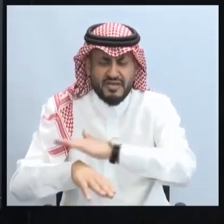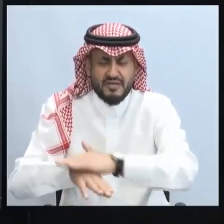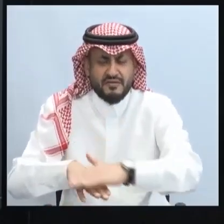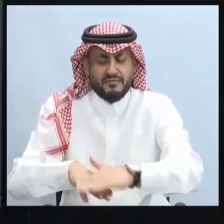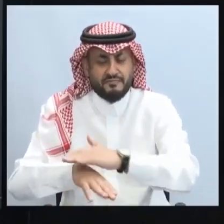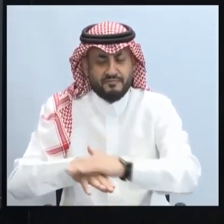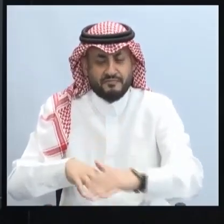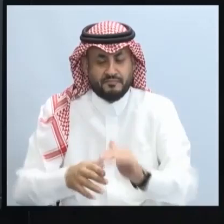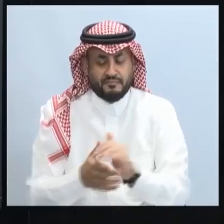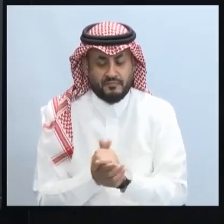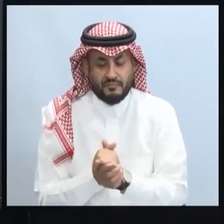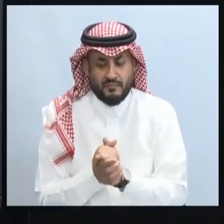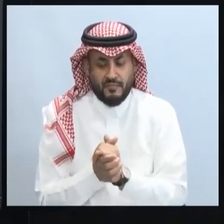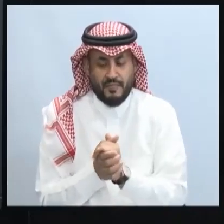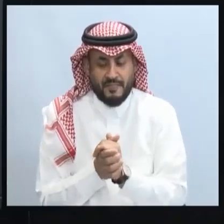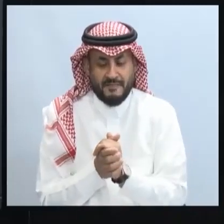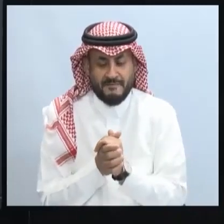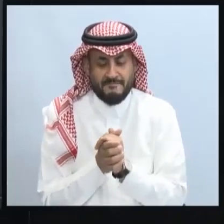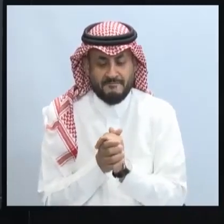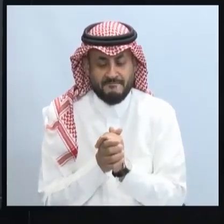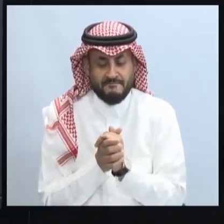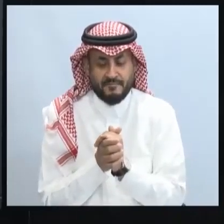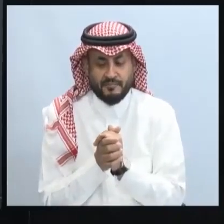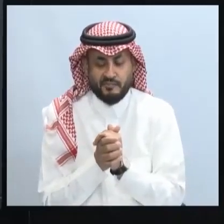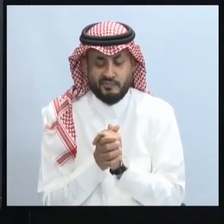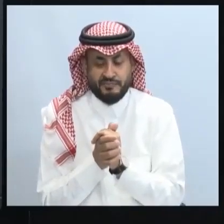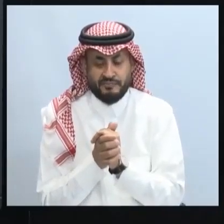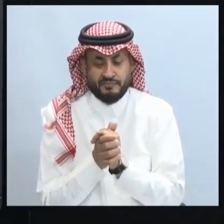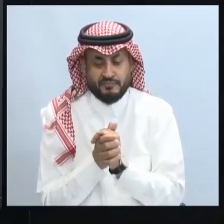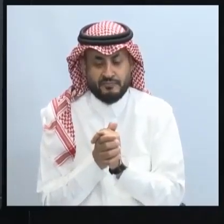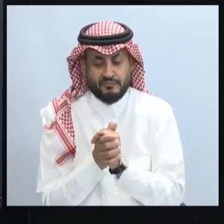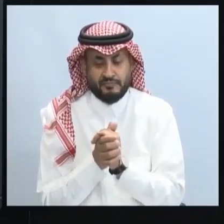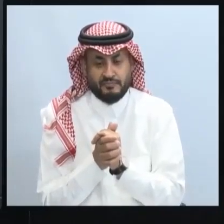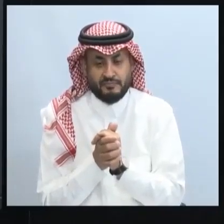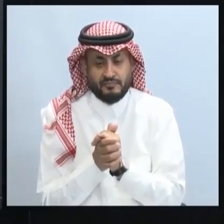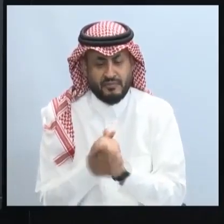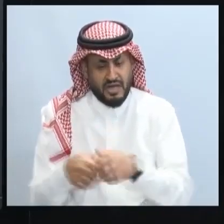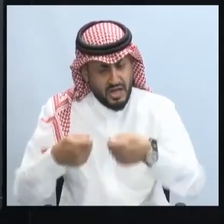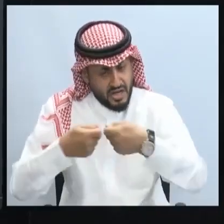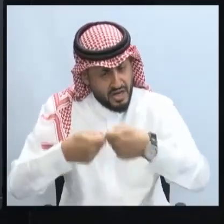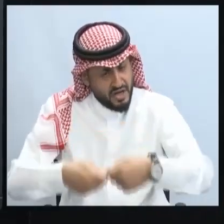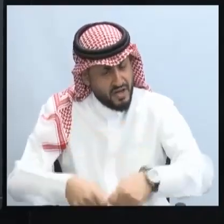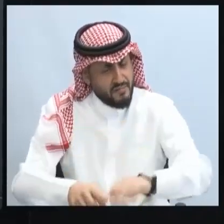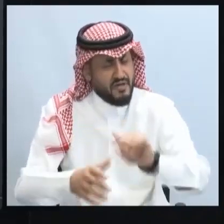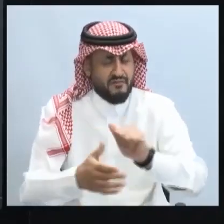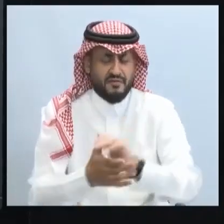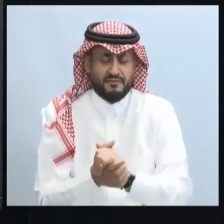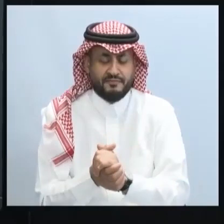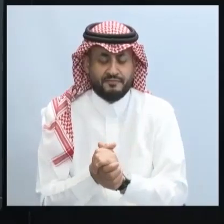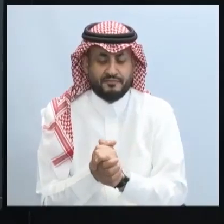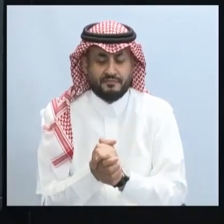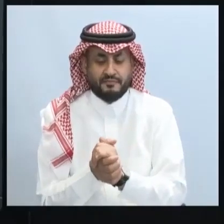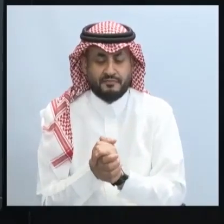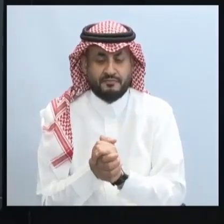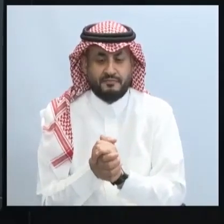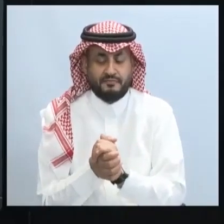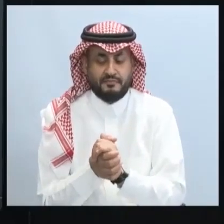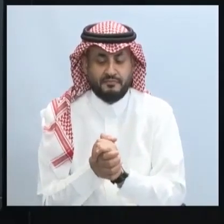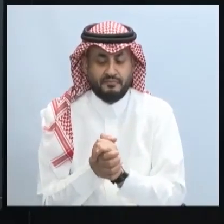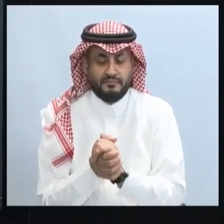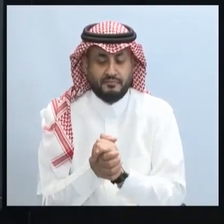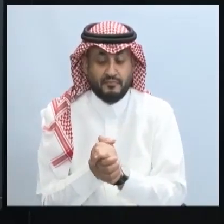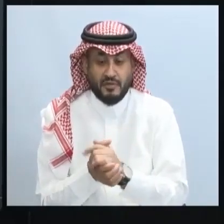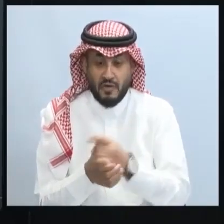ويمسح مسحا خفيفا على هذا الشراب دون ان ينزعه ودون ان يحتاج الى غسل رجليه